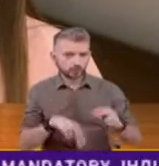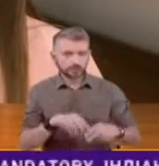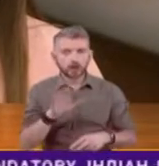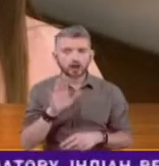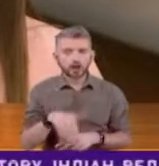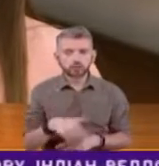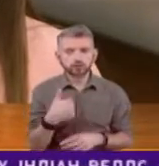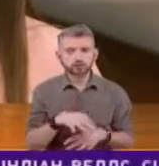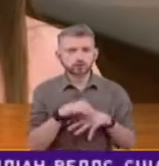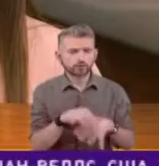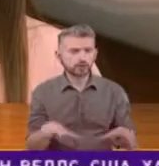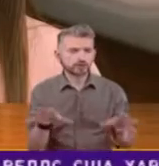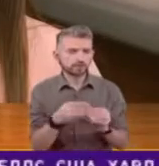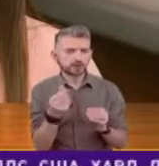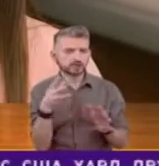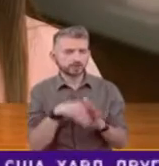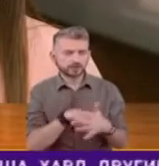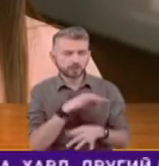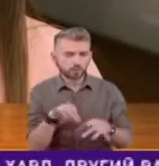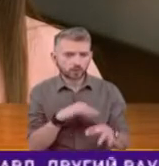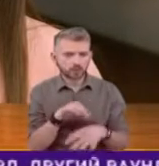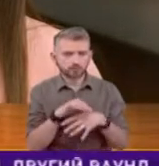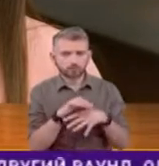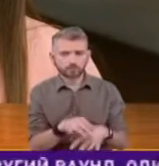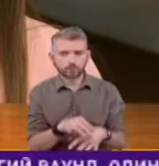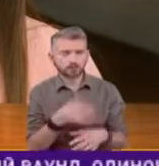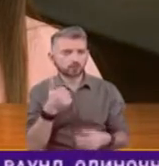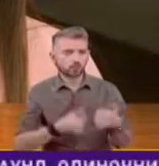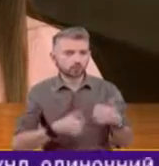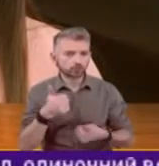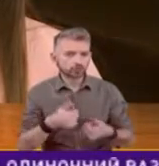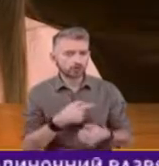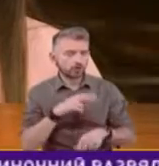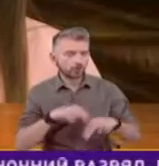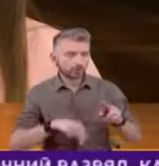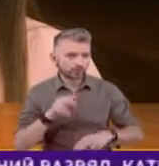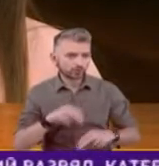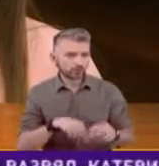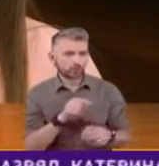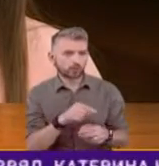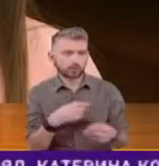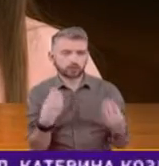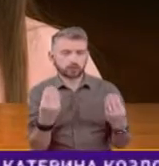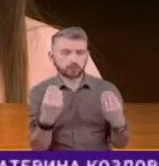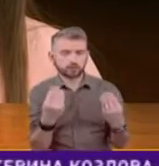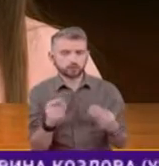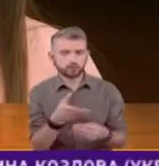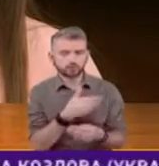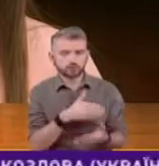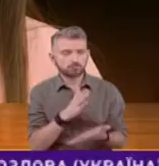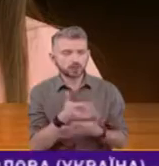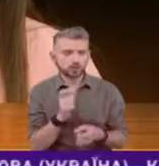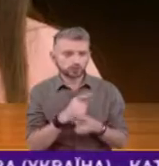тоді проводьте спільні інвестиційні проекти, проводьте конкурси і будуйте оті речі, які ви хочете, щоб ми мали